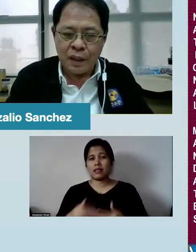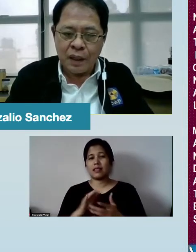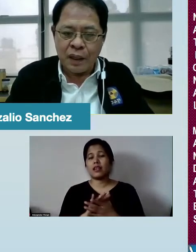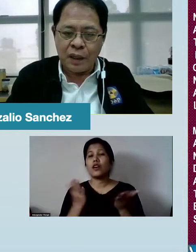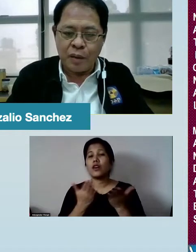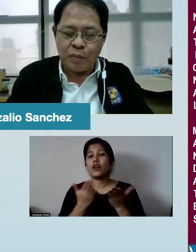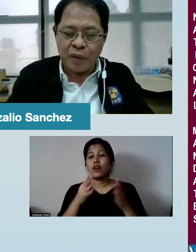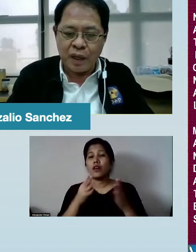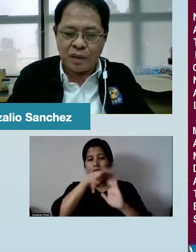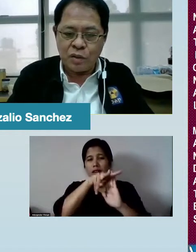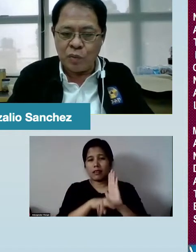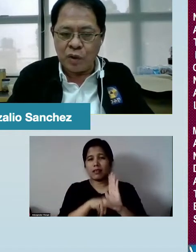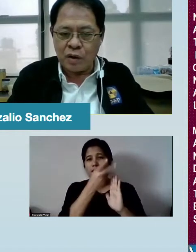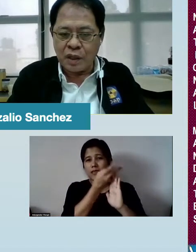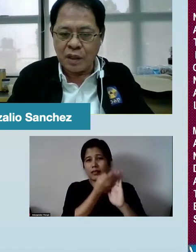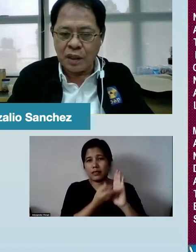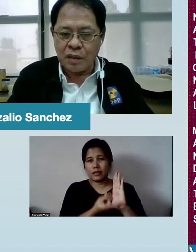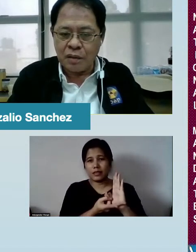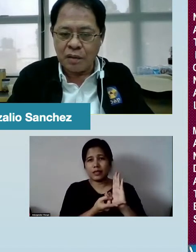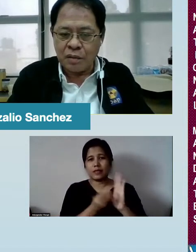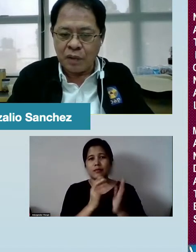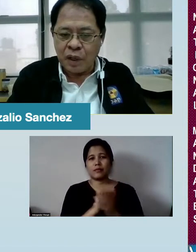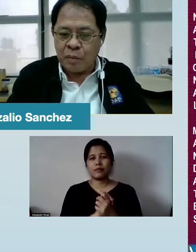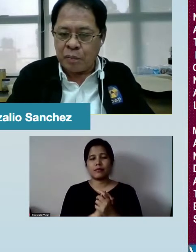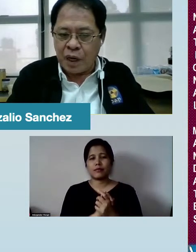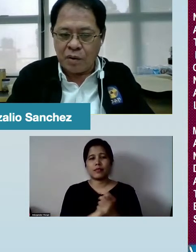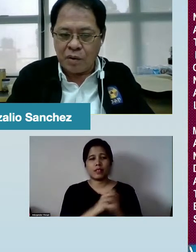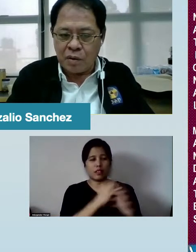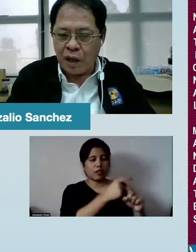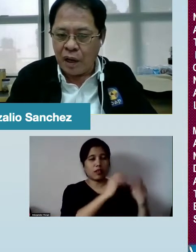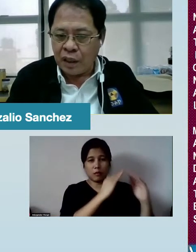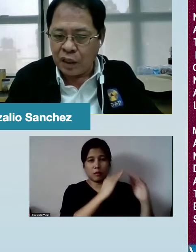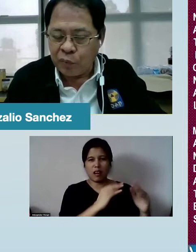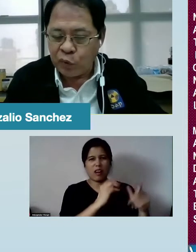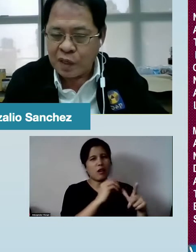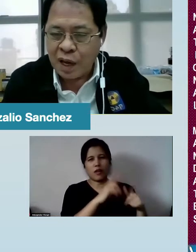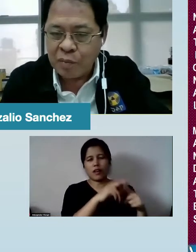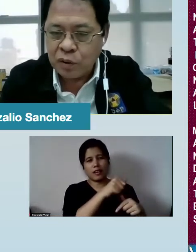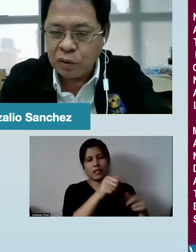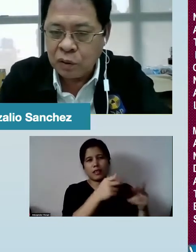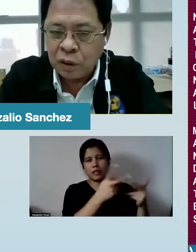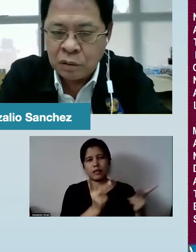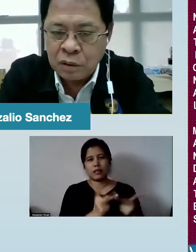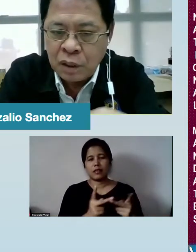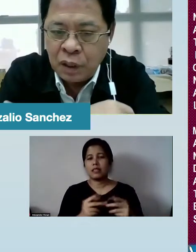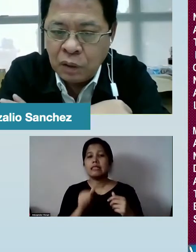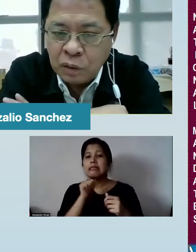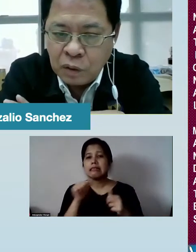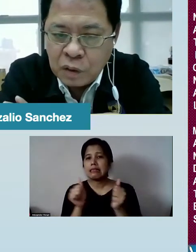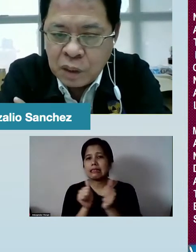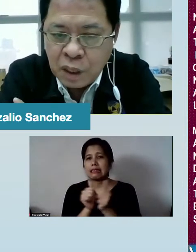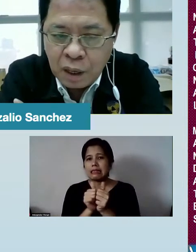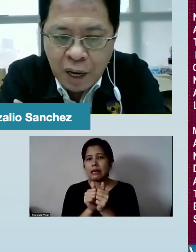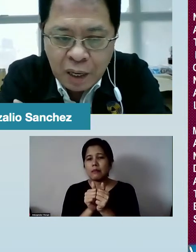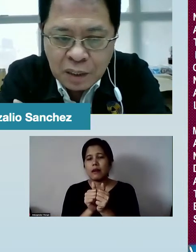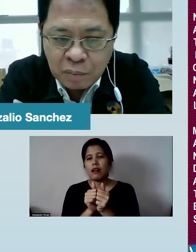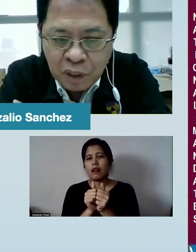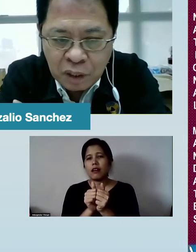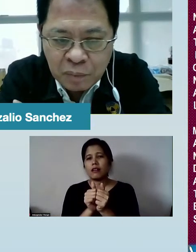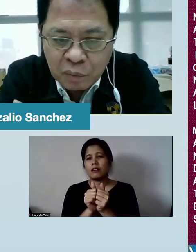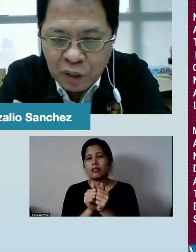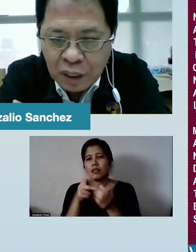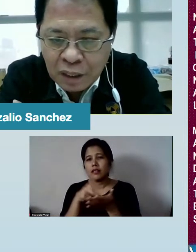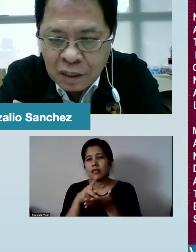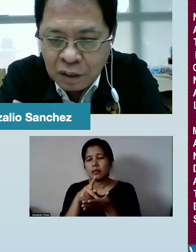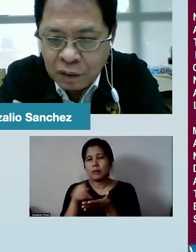site in the place of origin. Pero hindi po kasama yung doon sa bayad sa